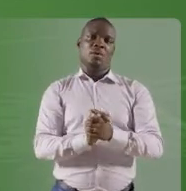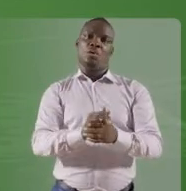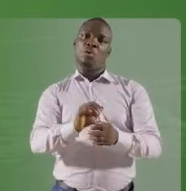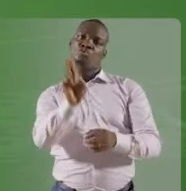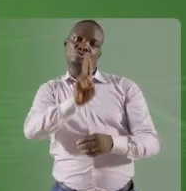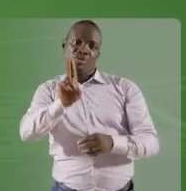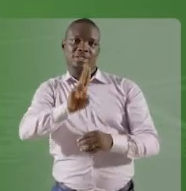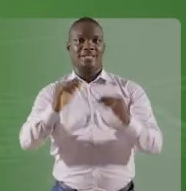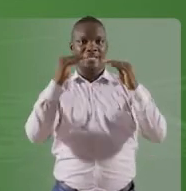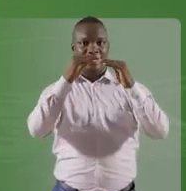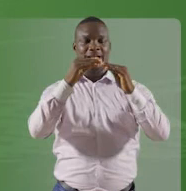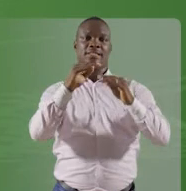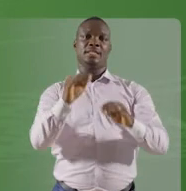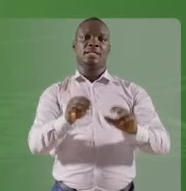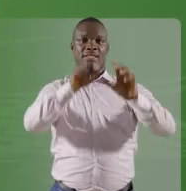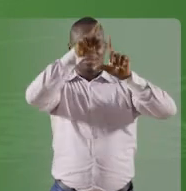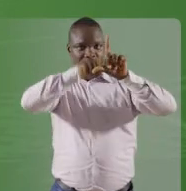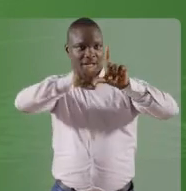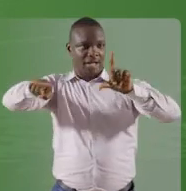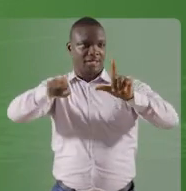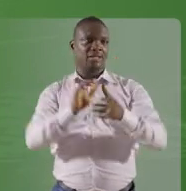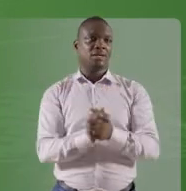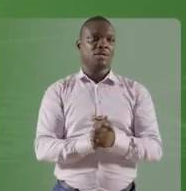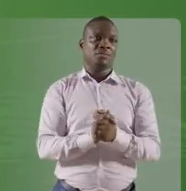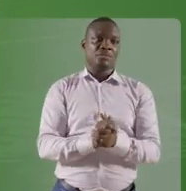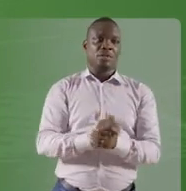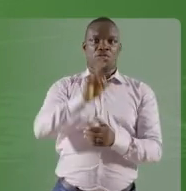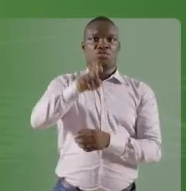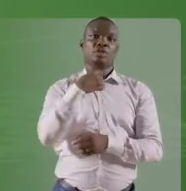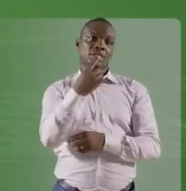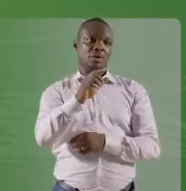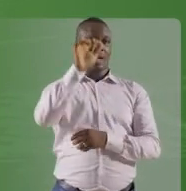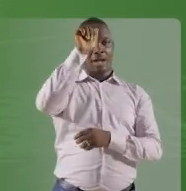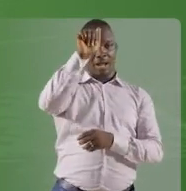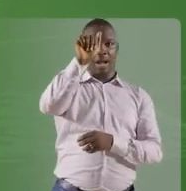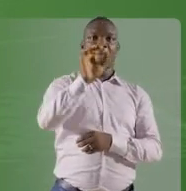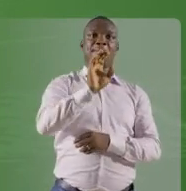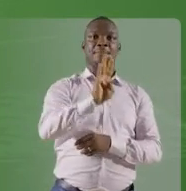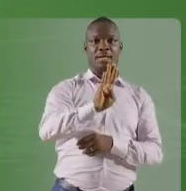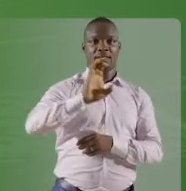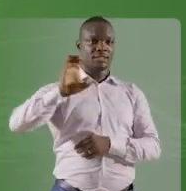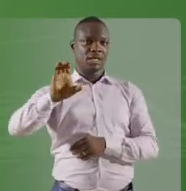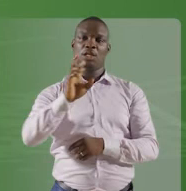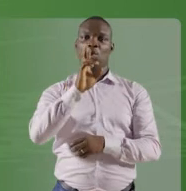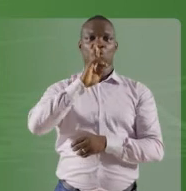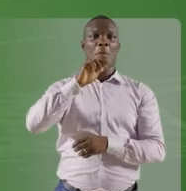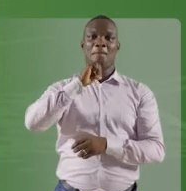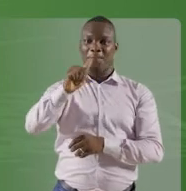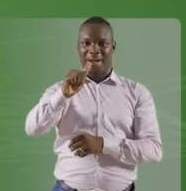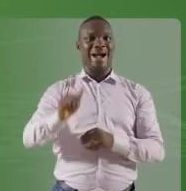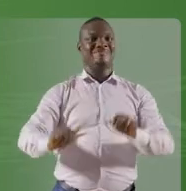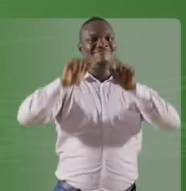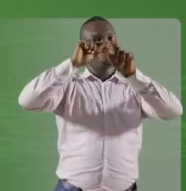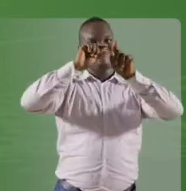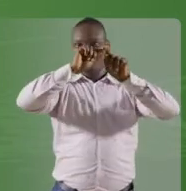D'abord, il faut que 3 d'entre eux soient non alignés. Donc, on va supposer que les points A, B et C sont non alignés. Et donc, les